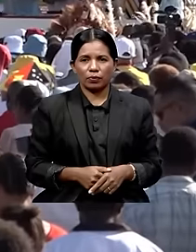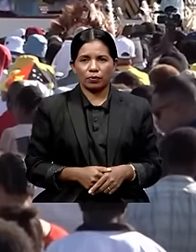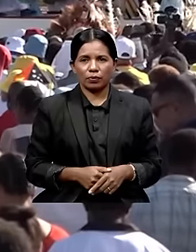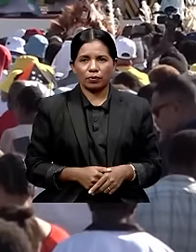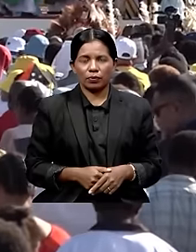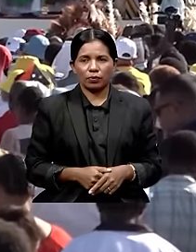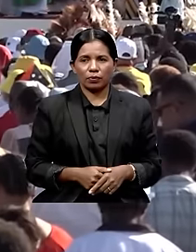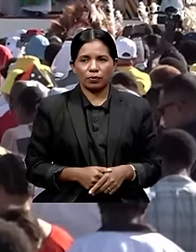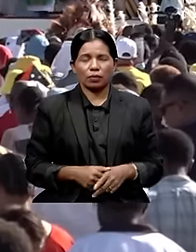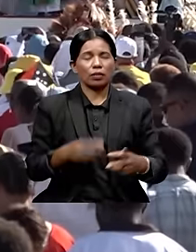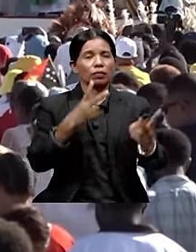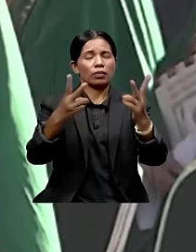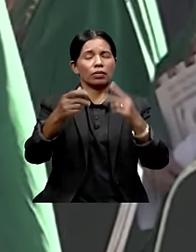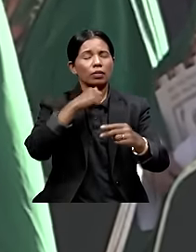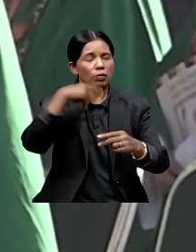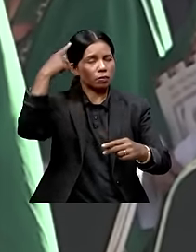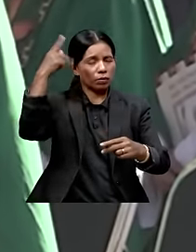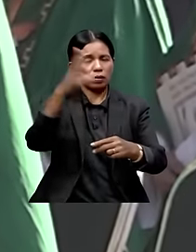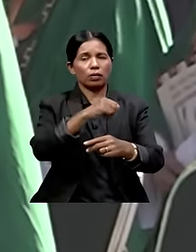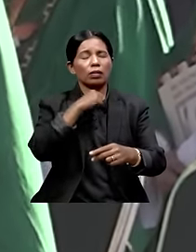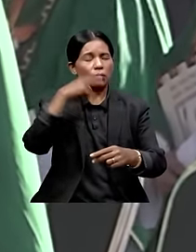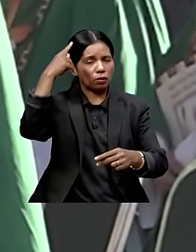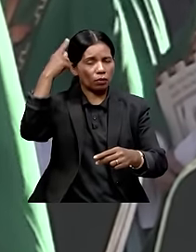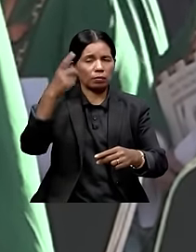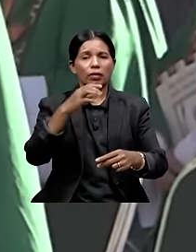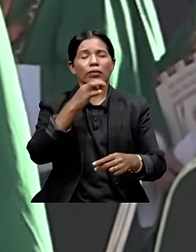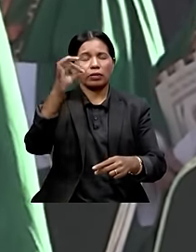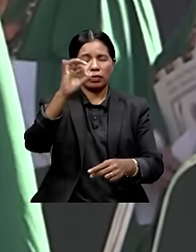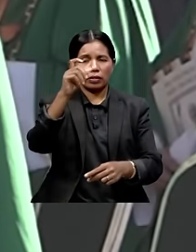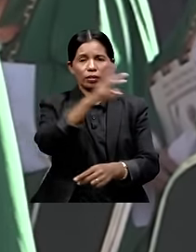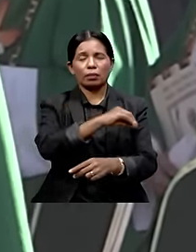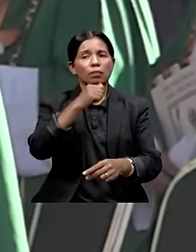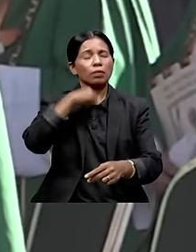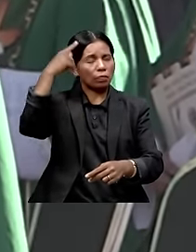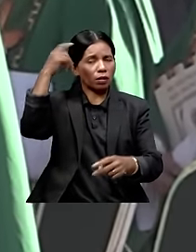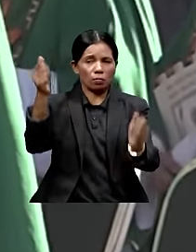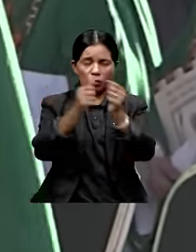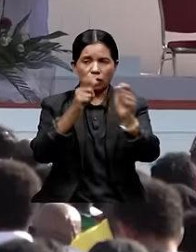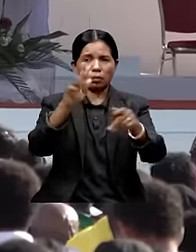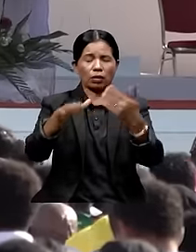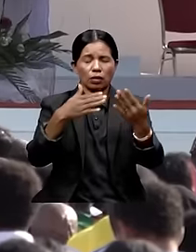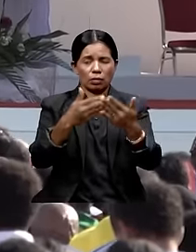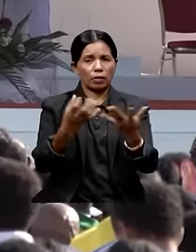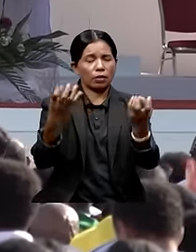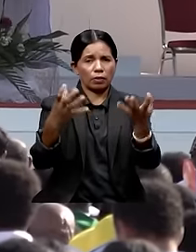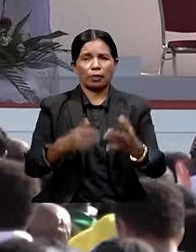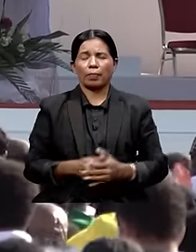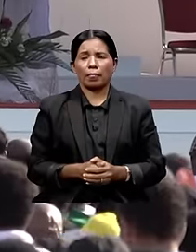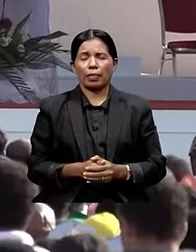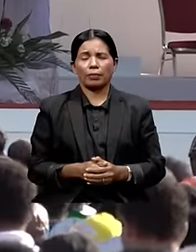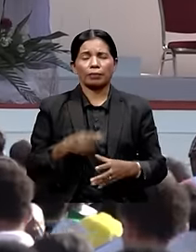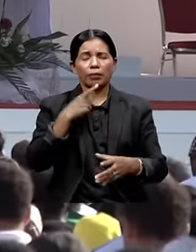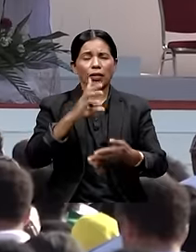Antes tremata visita ia Papua Nova Guiné, Papa Francisco halau misa ia estádio João Gás, a muto kosarani rihun barihun.